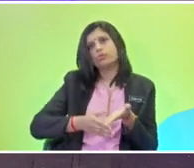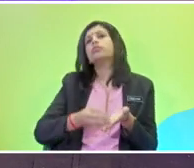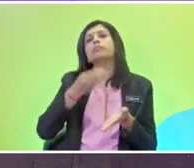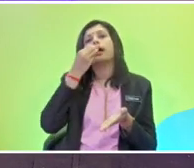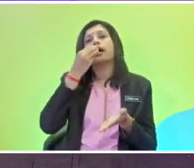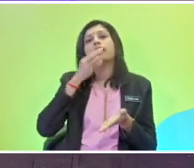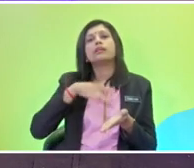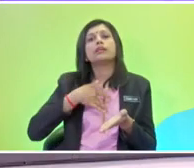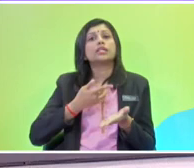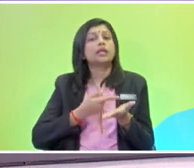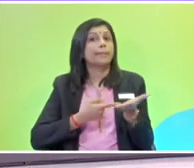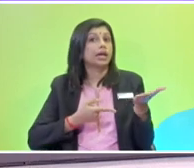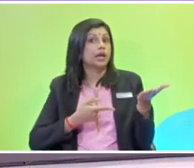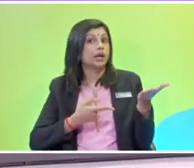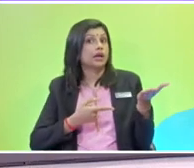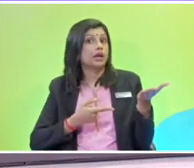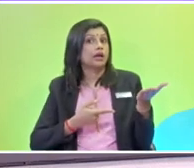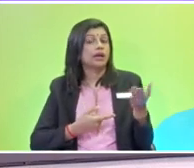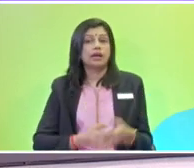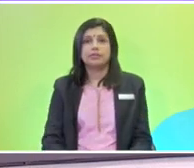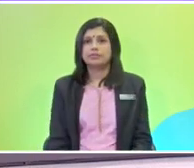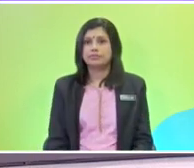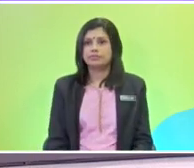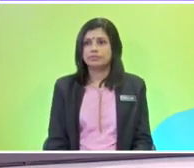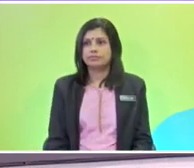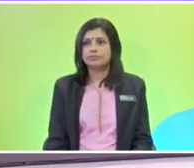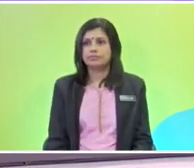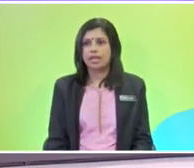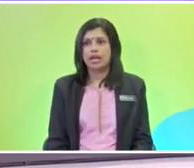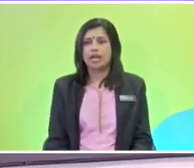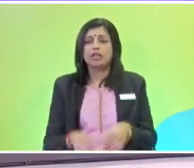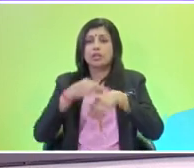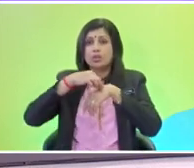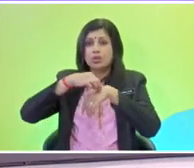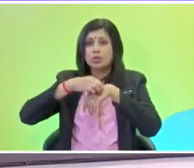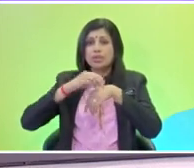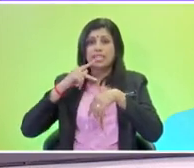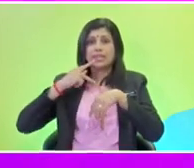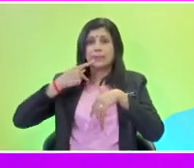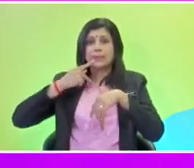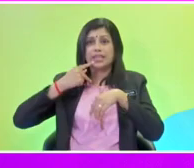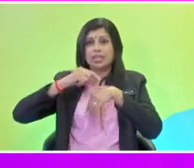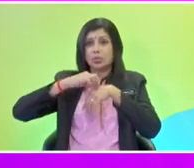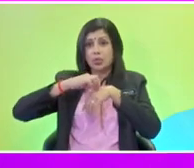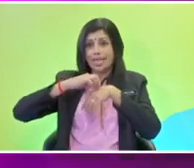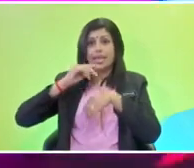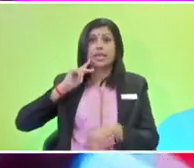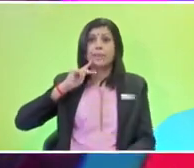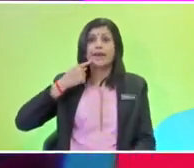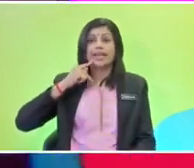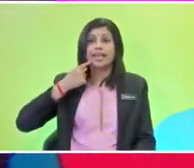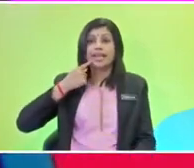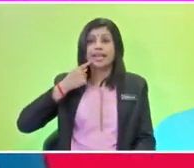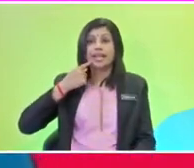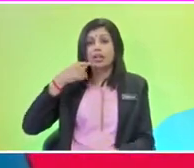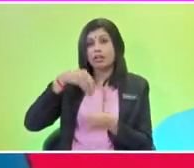cikgu? Dia rasa kalau kita termakan kulit dia rasa pahit tau. Oh, pahit. Tapi isi dia ada yang